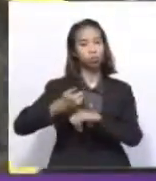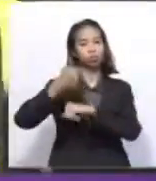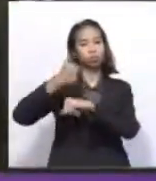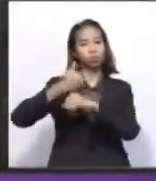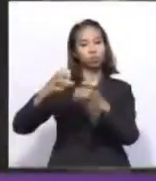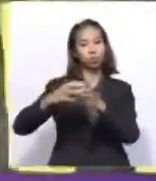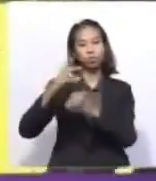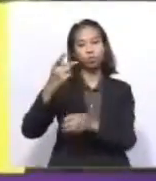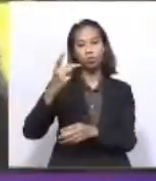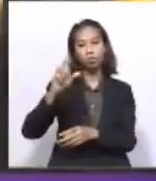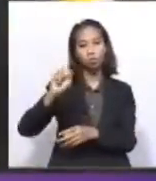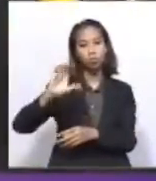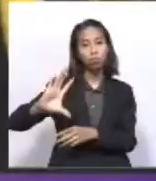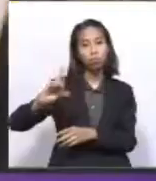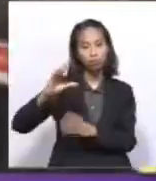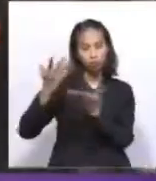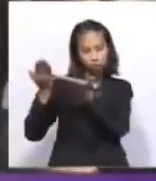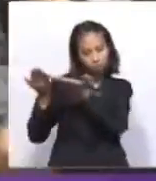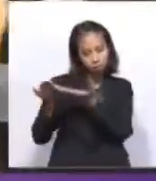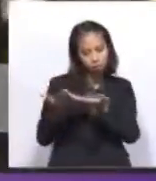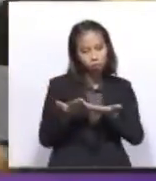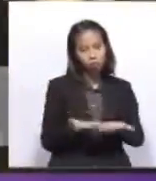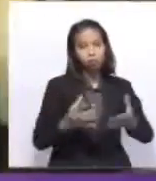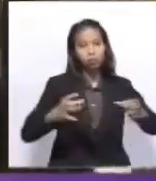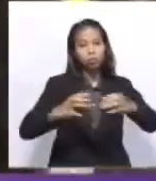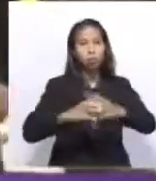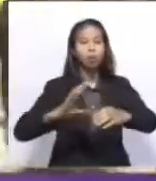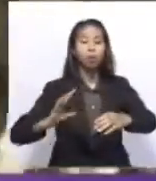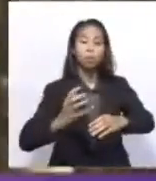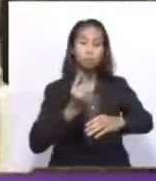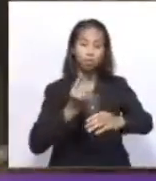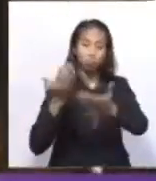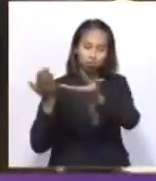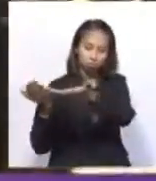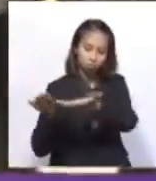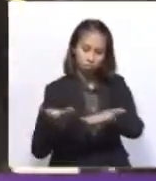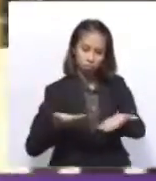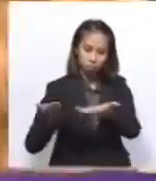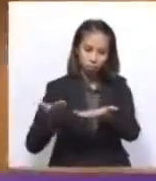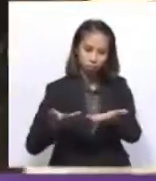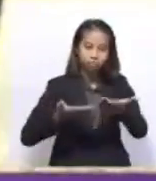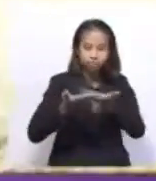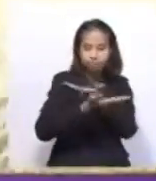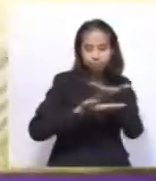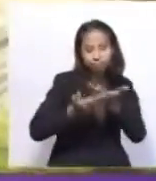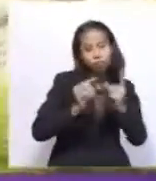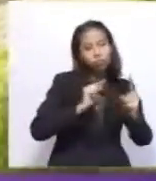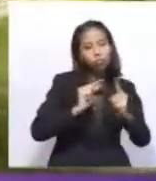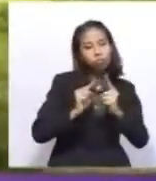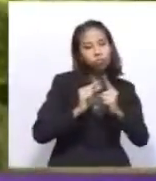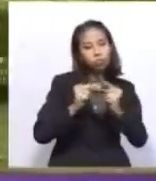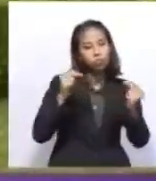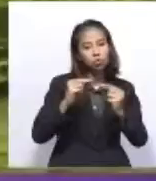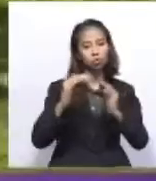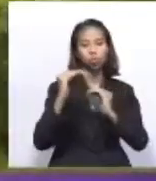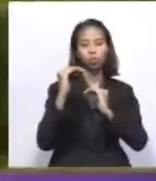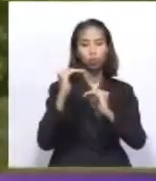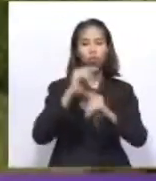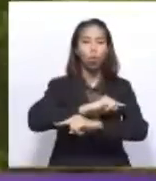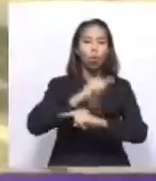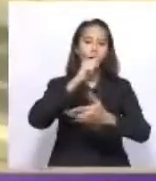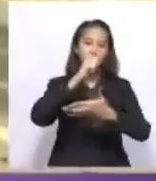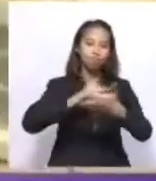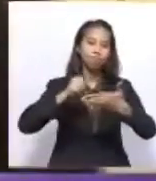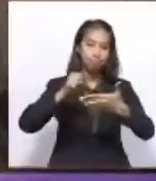คสช.นะครับเตรียมที่จะเชิญทุกพรรคการเมืองเข้ามาพูดคุยหารือเรื่องของการกำหนดวันเลือกตั้งโดยได้สำรวจกลุ่มตัวอย่